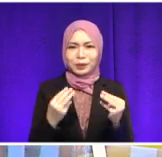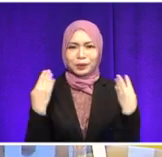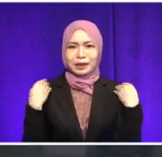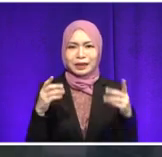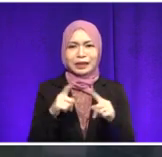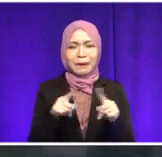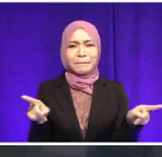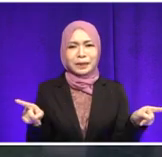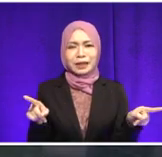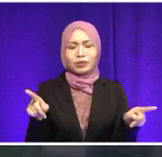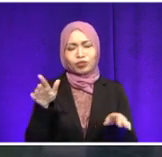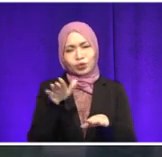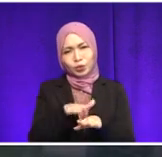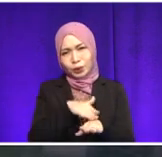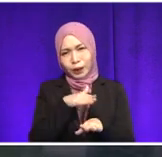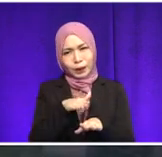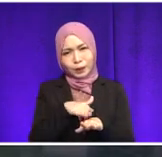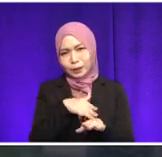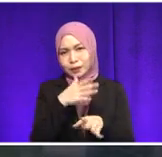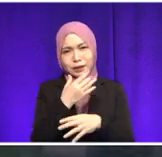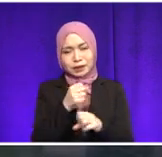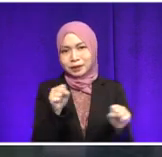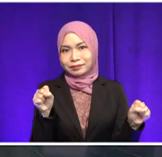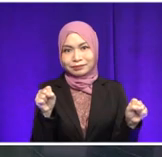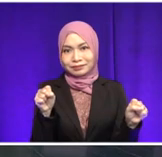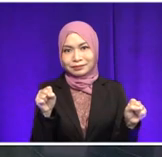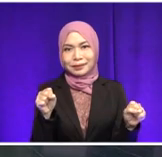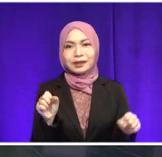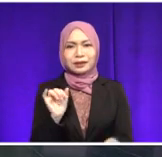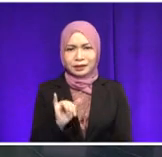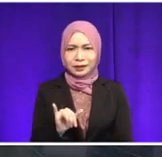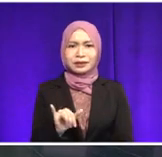bila maksudnya bila kita membuat tempahan tidak memenuhi